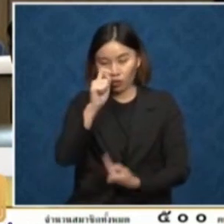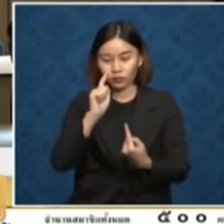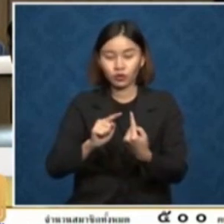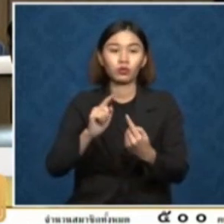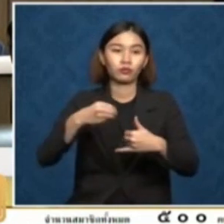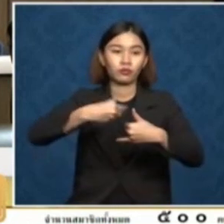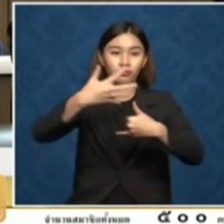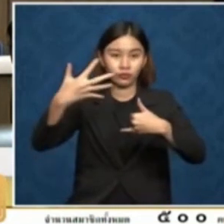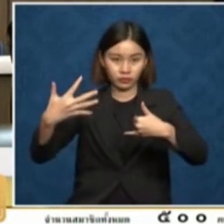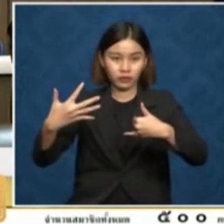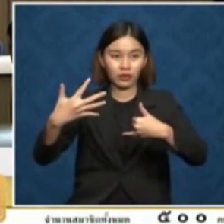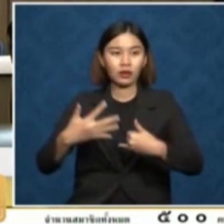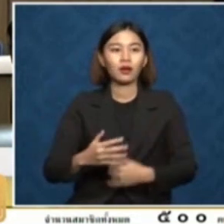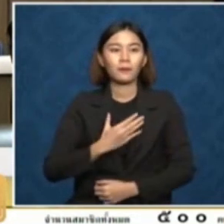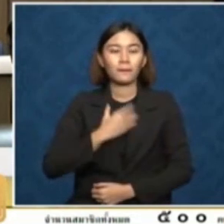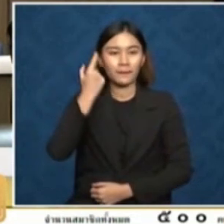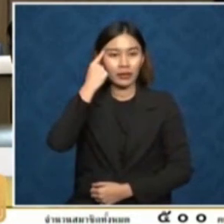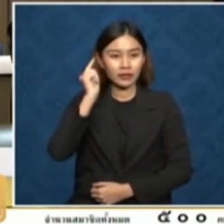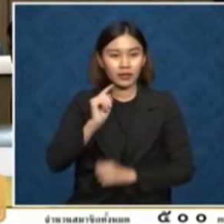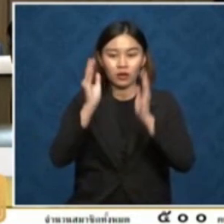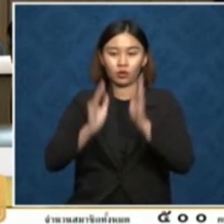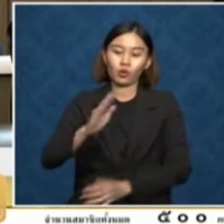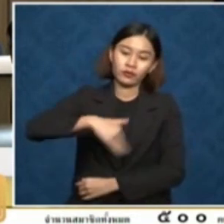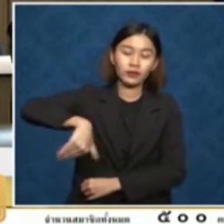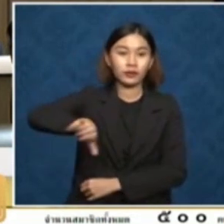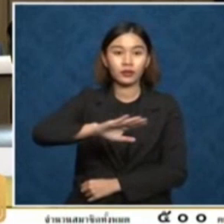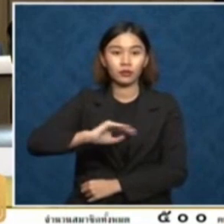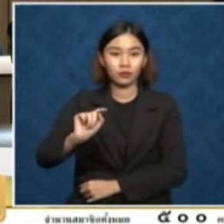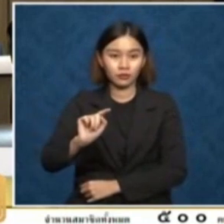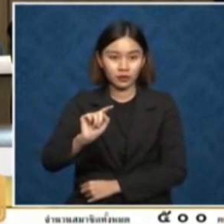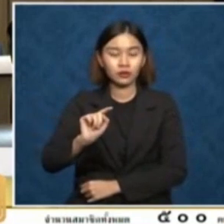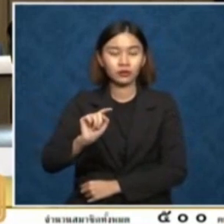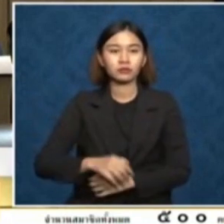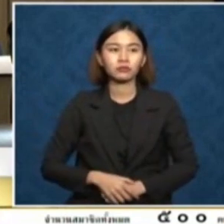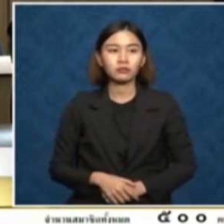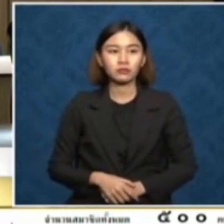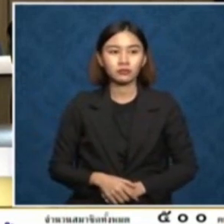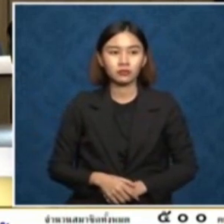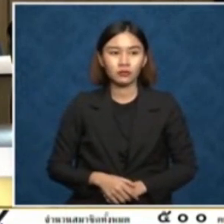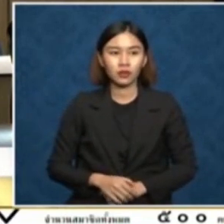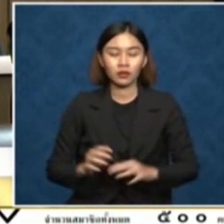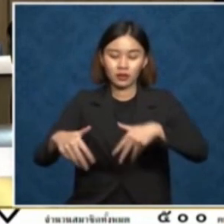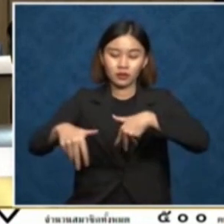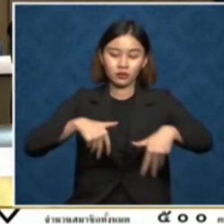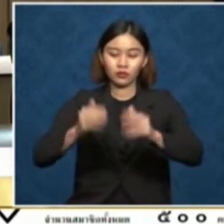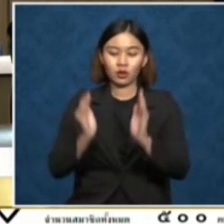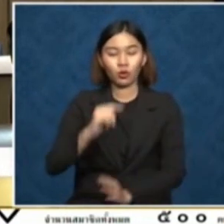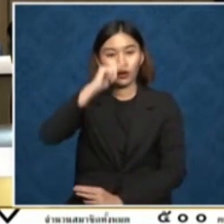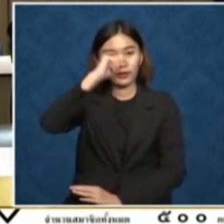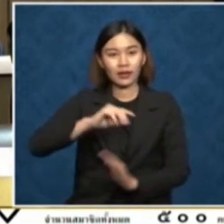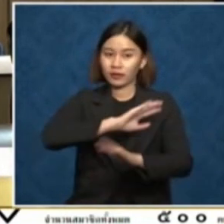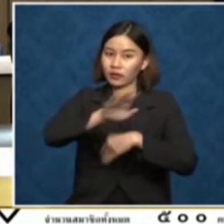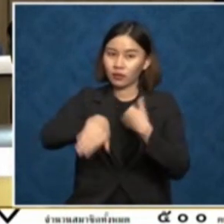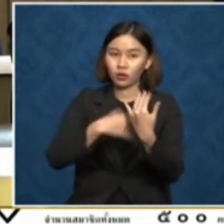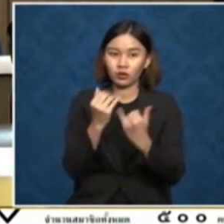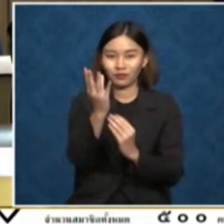ของหน่วยปฏิบัติขอสไลด์ลงได้ครับท่านประธานครับการให้เกียรติและเคารพใน